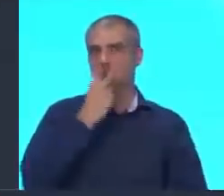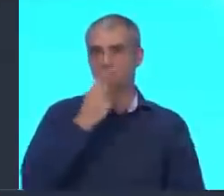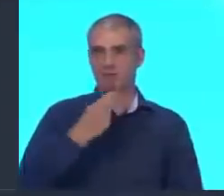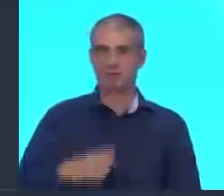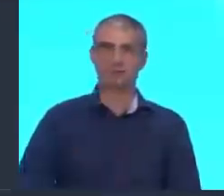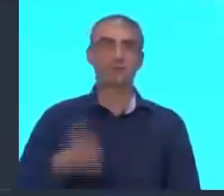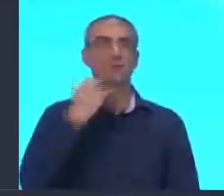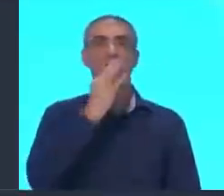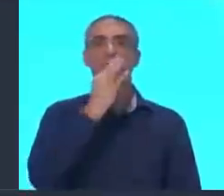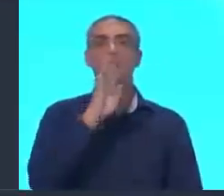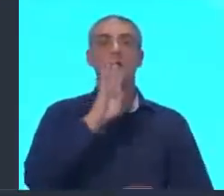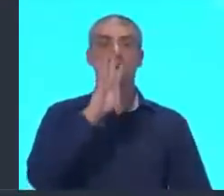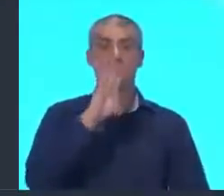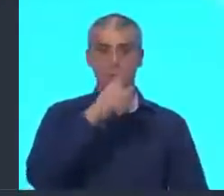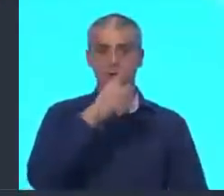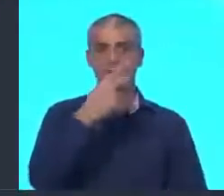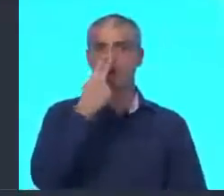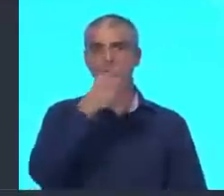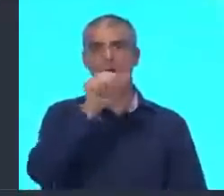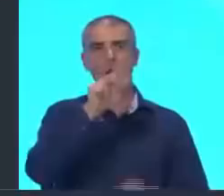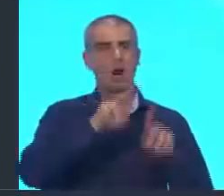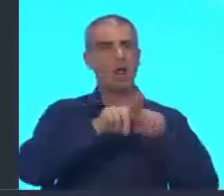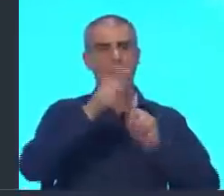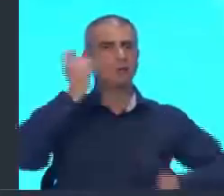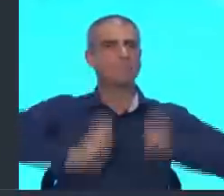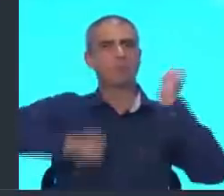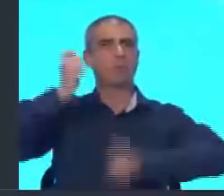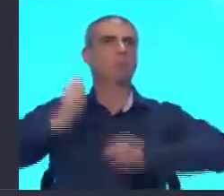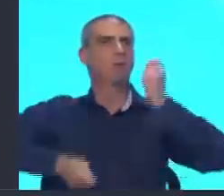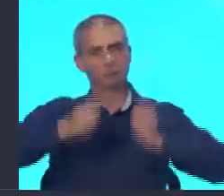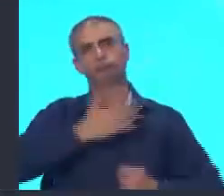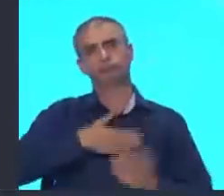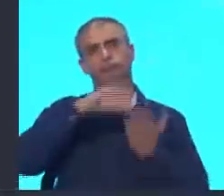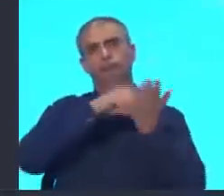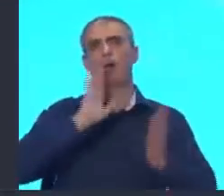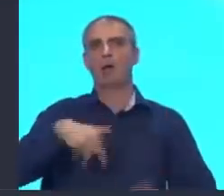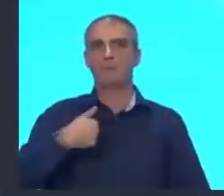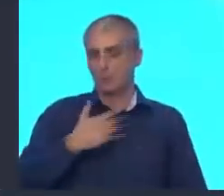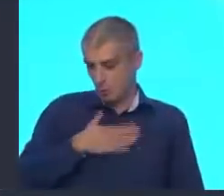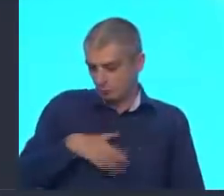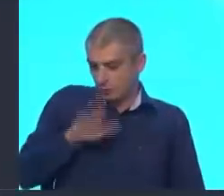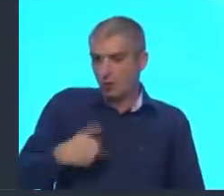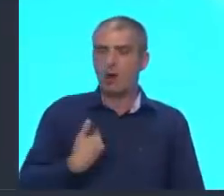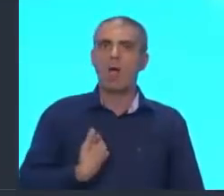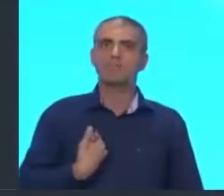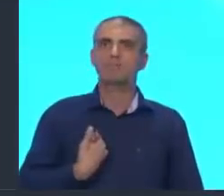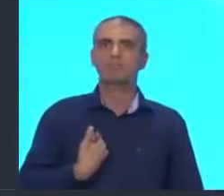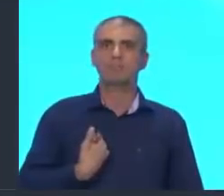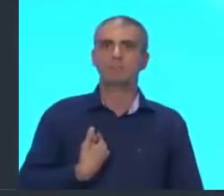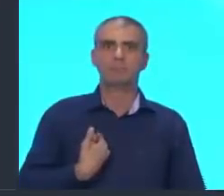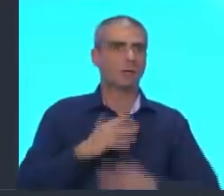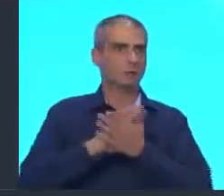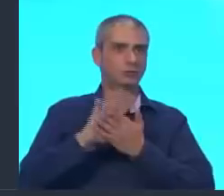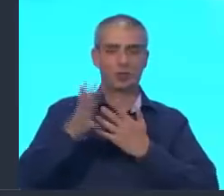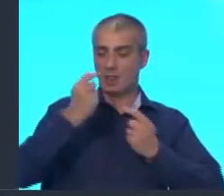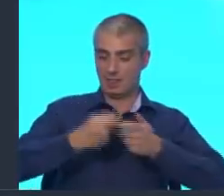כשהיה בן 4, ראה אוראל את אחיו מנגן בתופים, הוא רצה גם. הייתי רוצה גם, ופשוט לקחת את המקלות